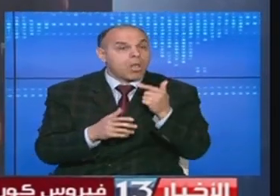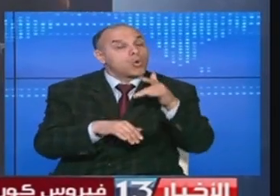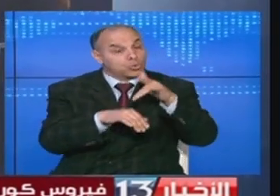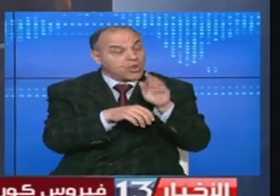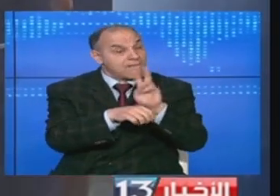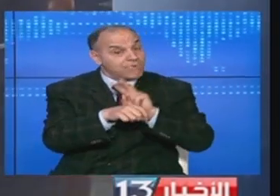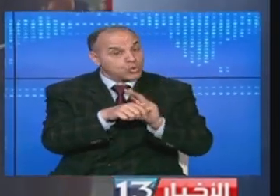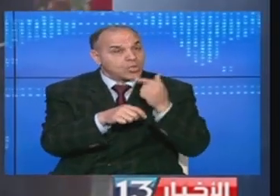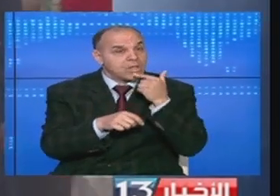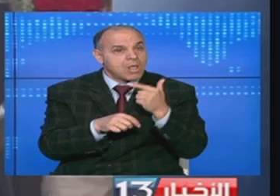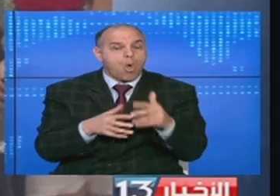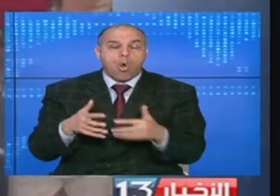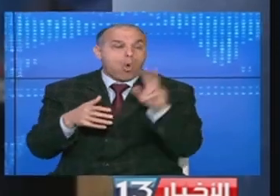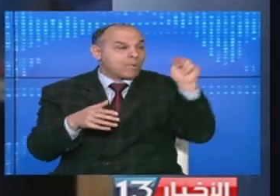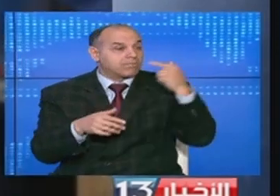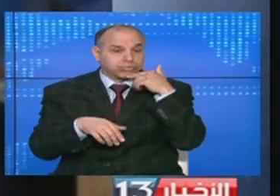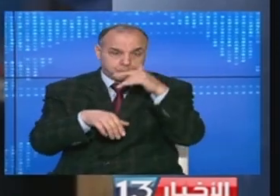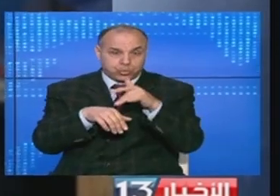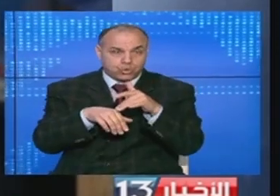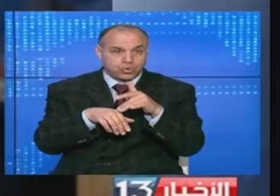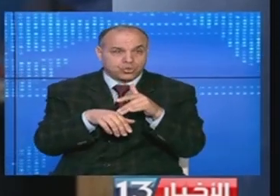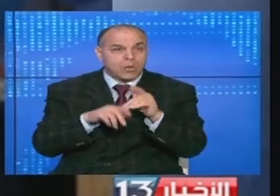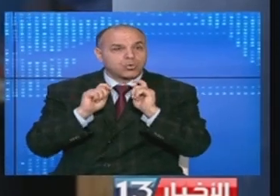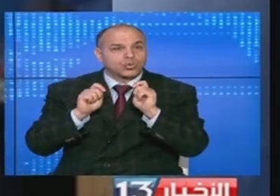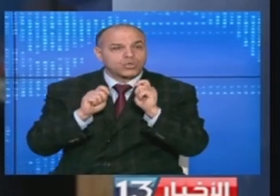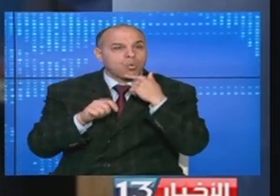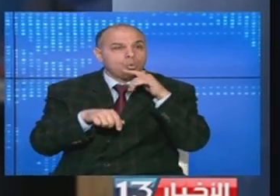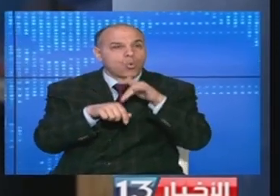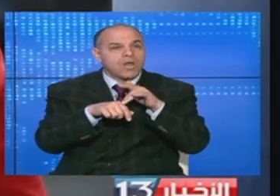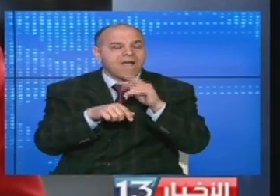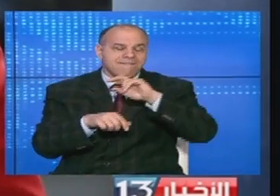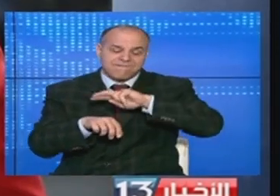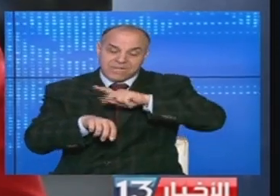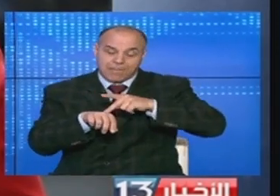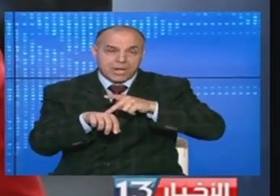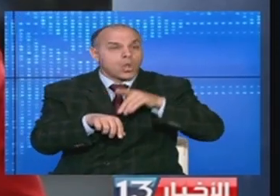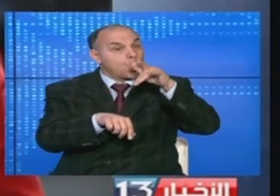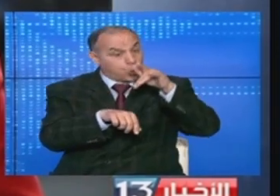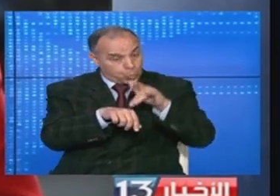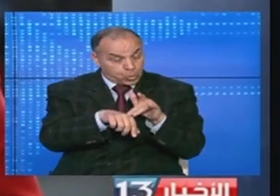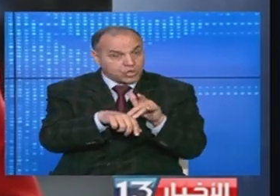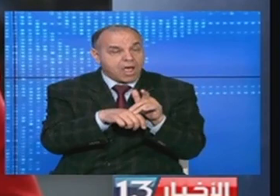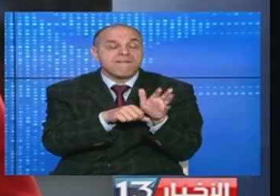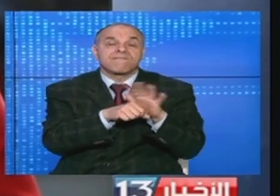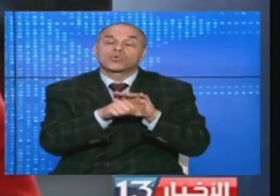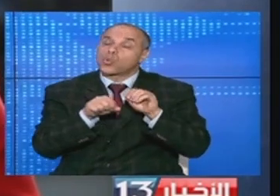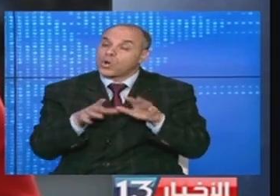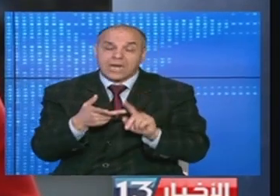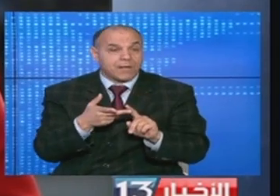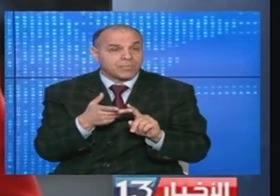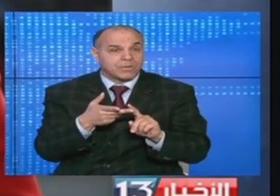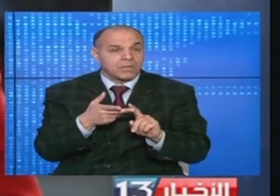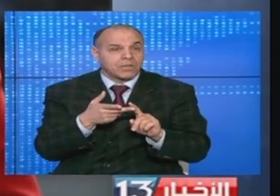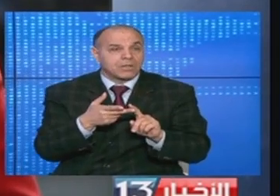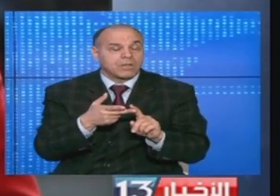فيما اعلنت الامم المتحده اصابه دبلوماسيه من البعثه الفلسطينيه لدى المنظمه الدوليه بفيروس كرونا لتصبح